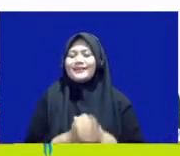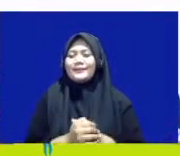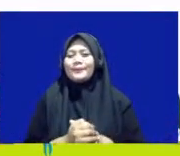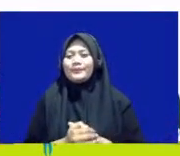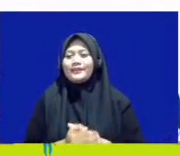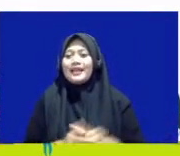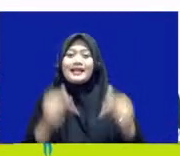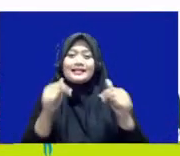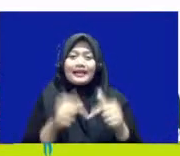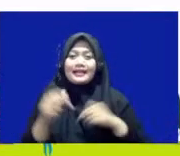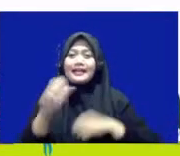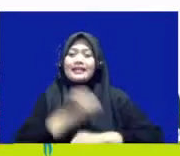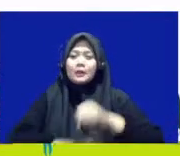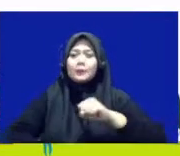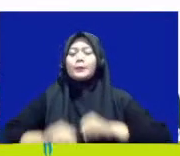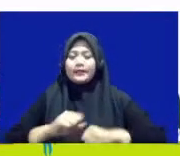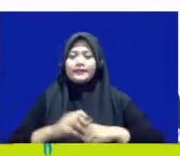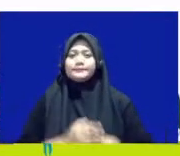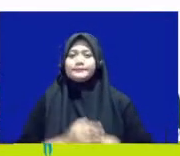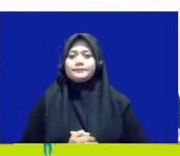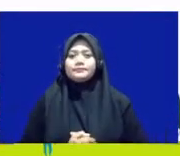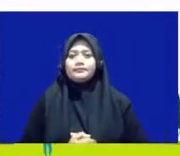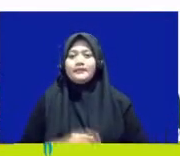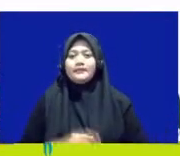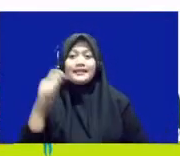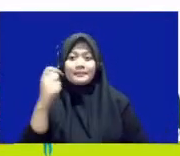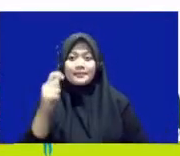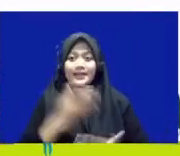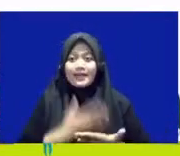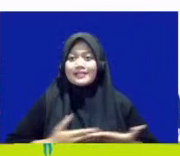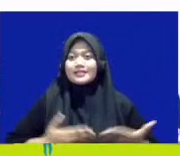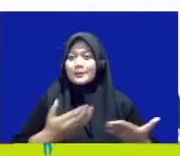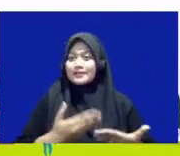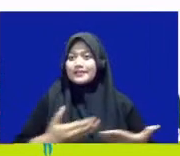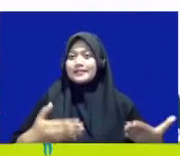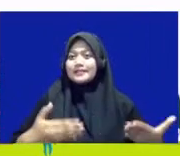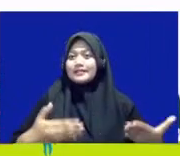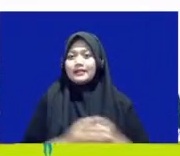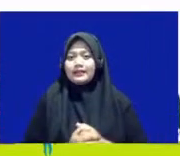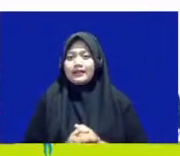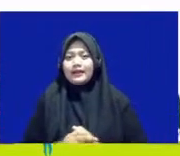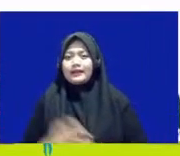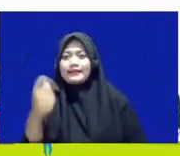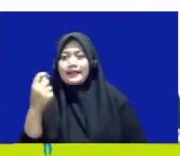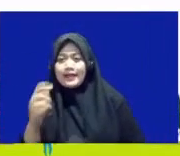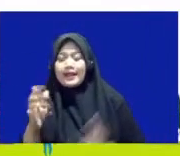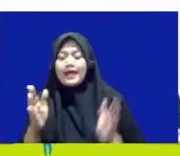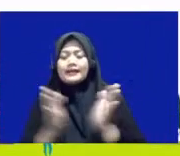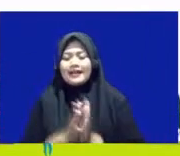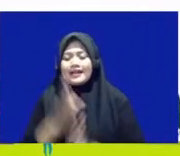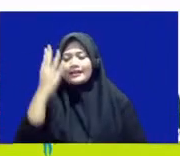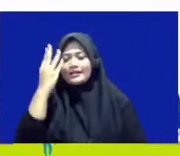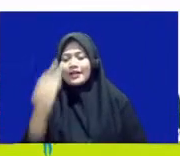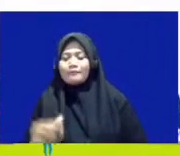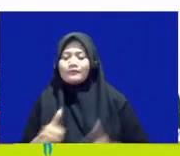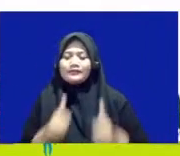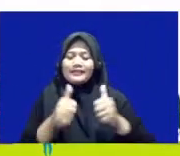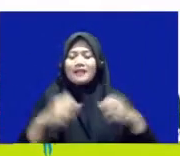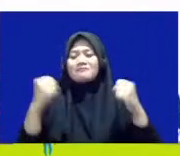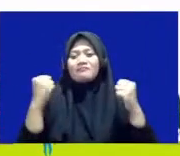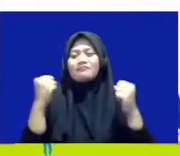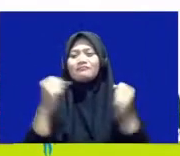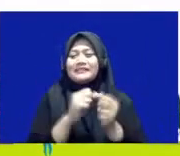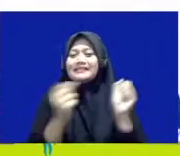kita lakukan di Kementerian Sosial melalui Tanah Siaga dan Kampung Siaga Bencana. Kampung Siaga Bencana pun sama, rata-rata itu